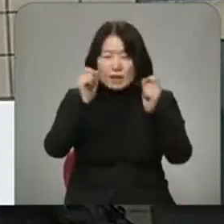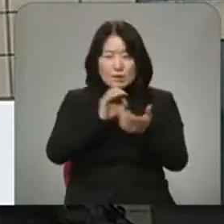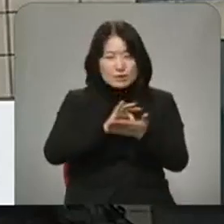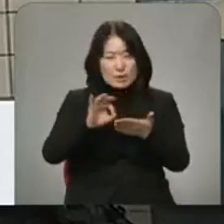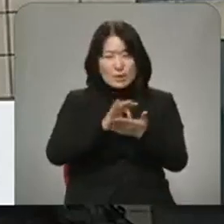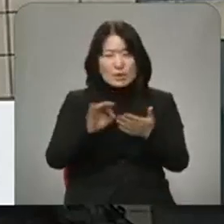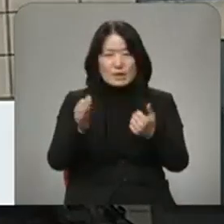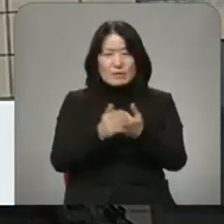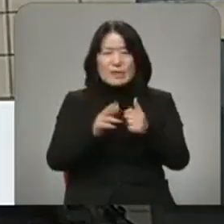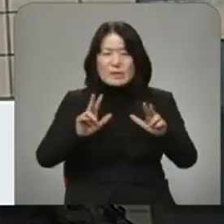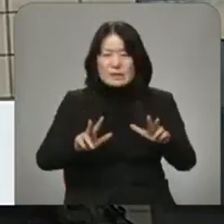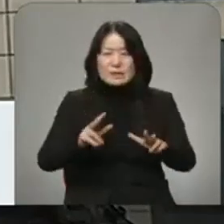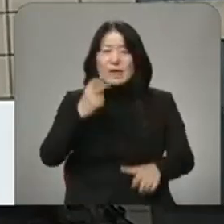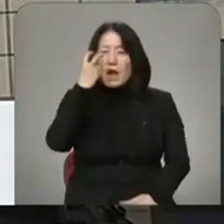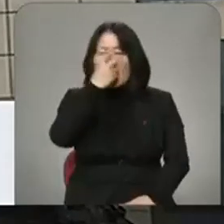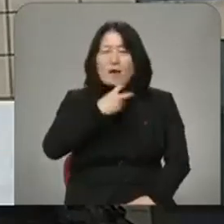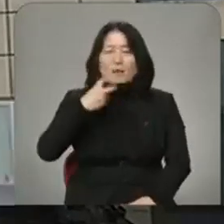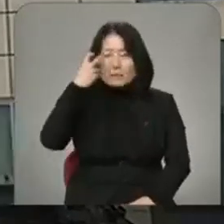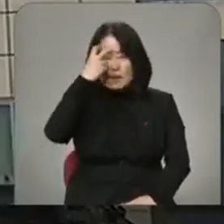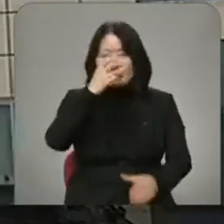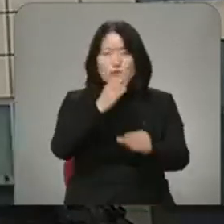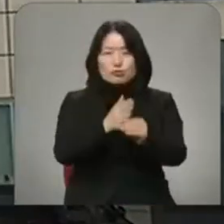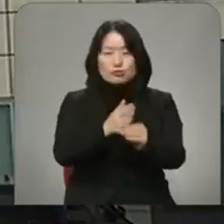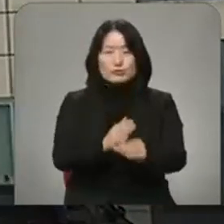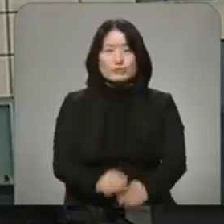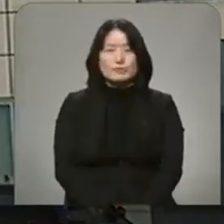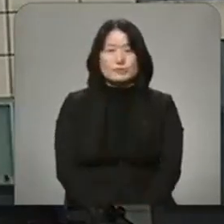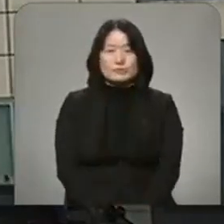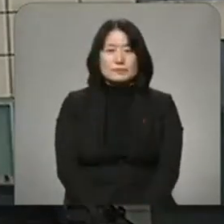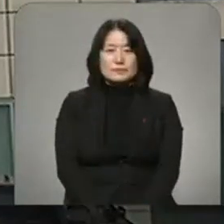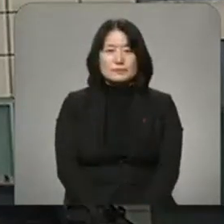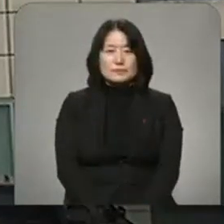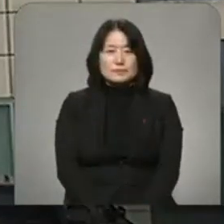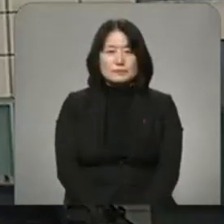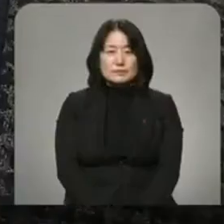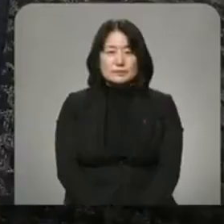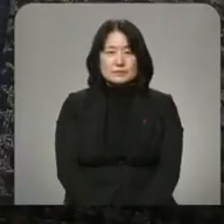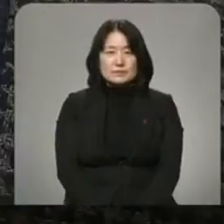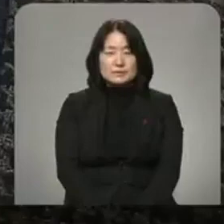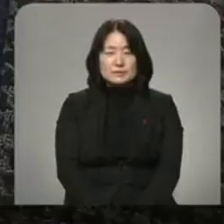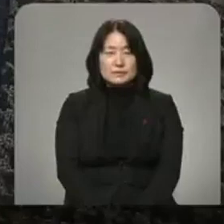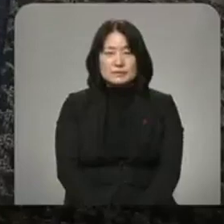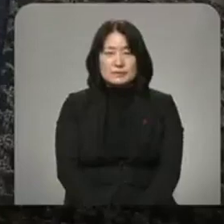내부 감사를 받고 있는 것으로 확인됐습니다. 이청초 기자입니다.